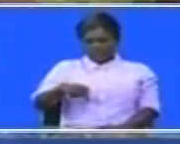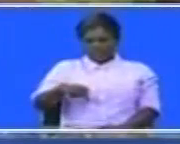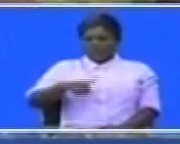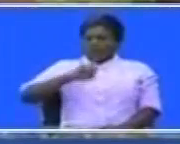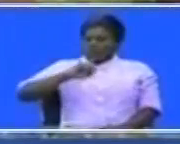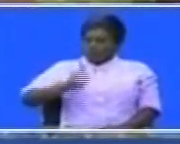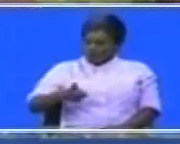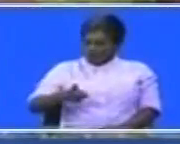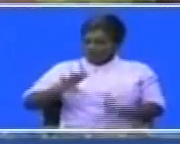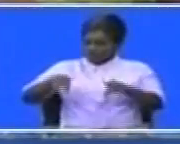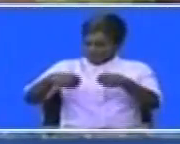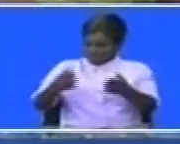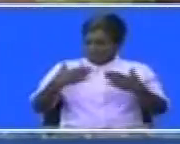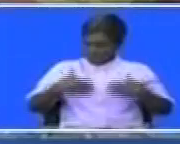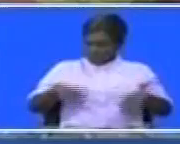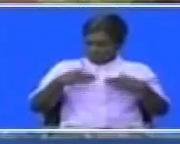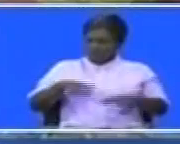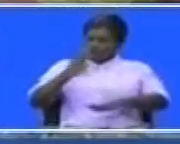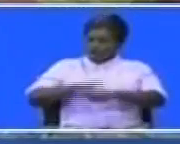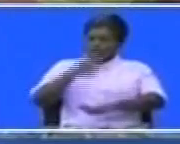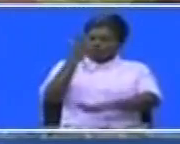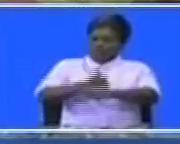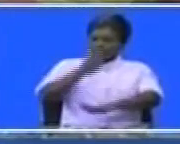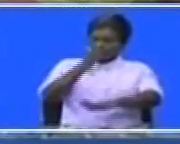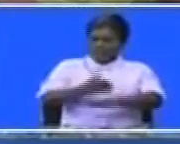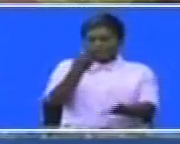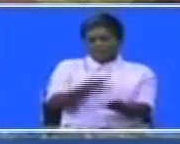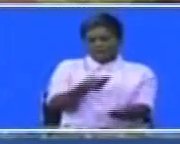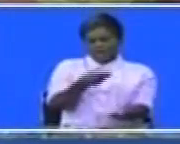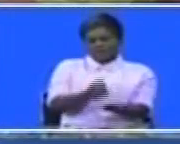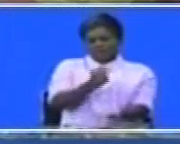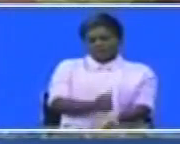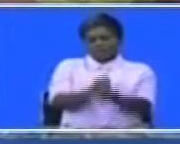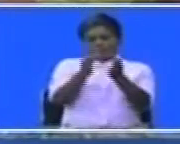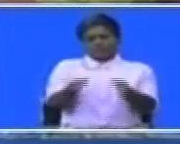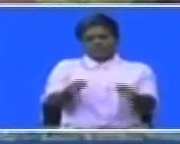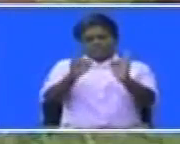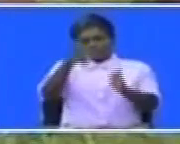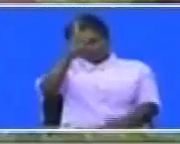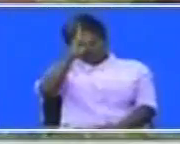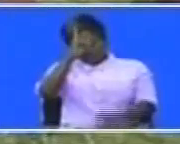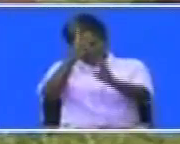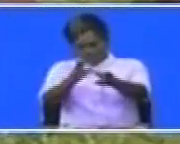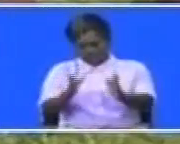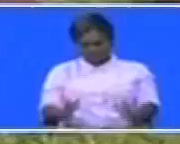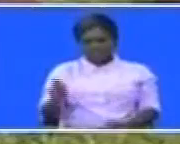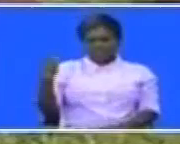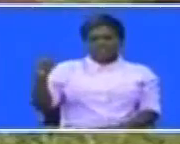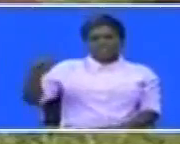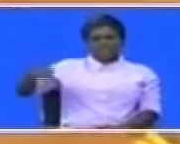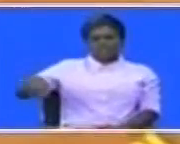kuwa macho kuhusiana na pesa gushi pamoja na kutoa taarifa za kuwasaidia maafisa wa polisi. Hussein Mohamed, KTN